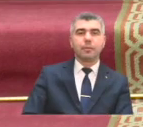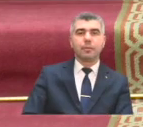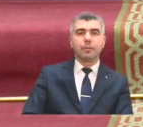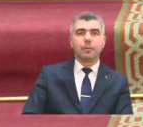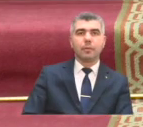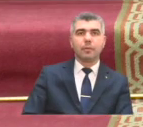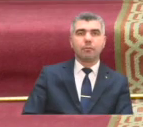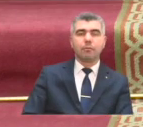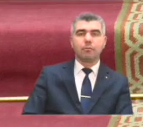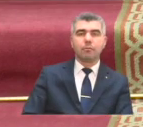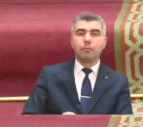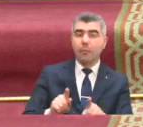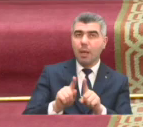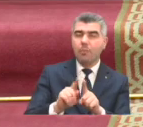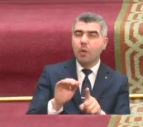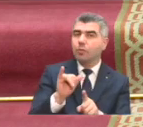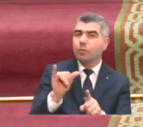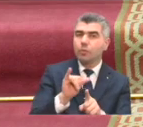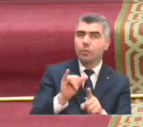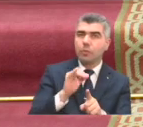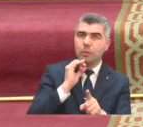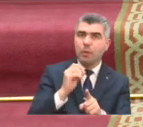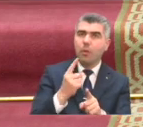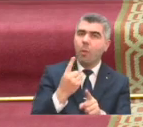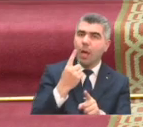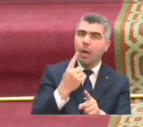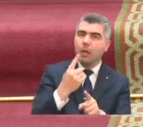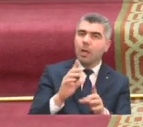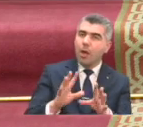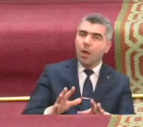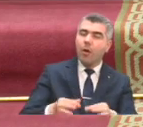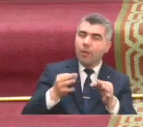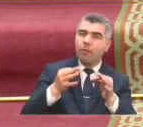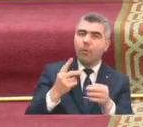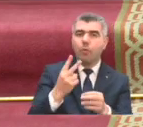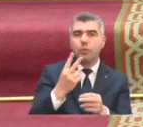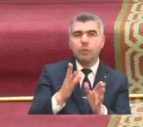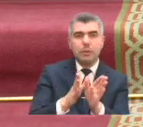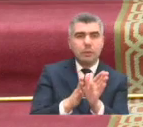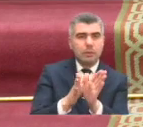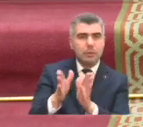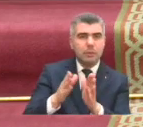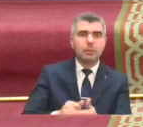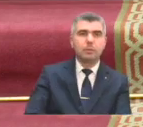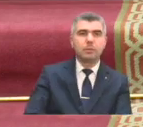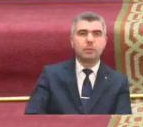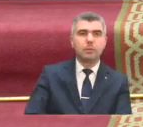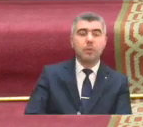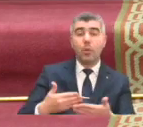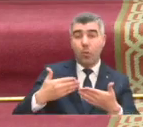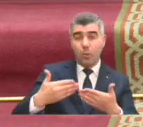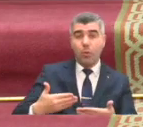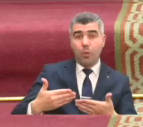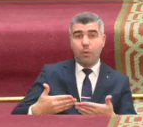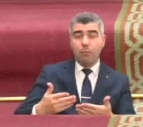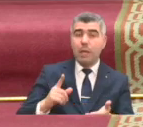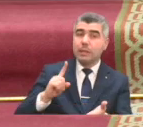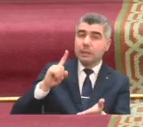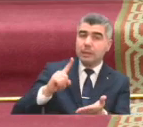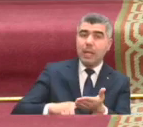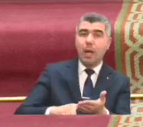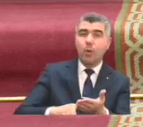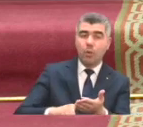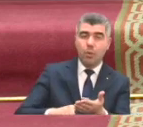القضية ديال التأثير السلبي، أنا فقط بغيت نرجع لجوج النقاط، بأن اليوم لأساسي وهو أن